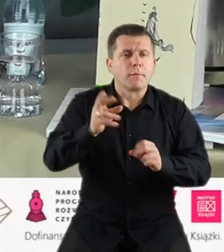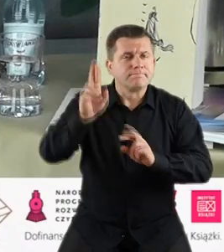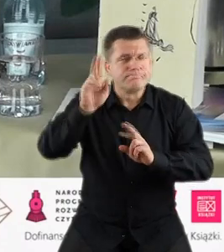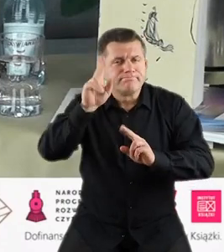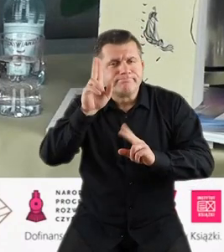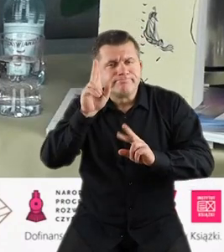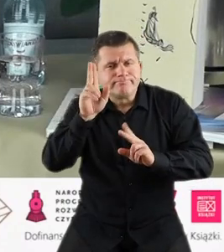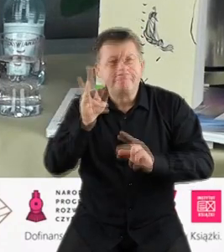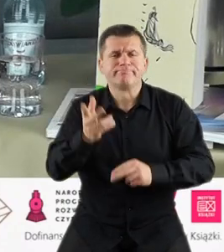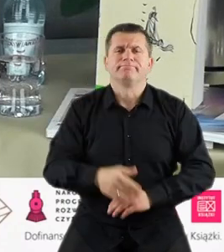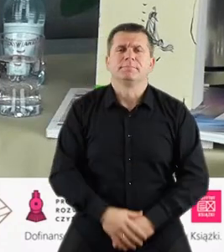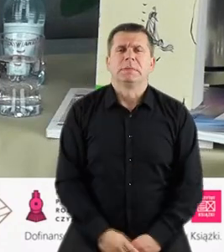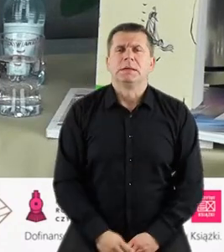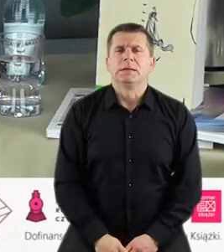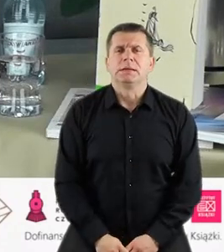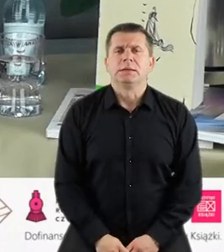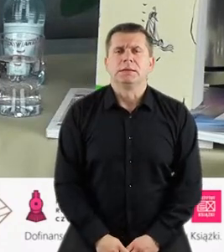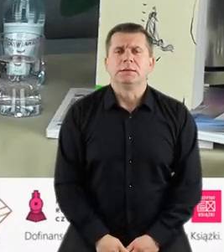skojarzeń też.